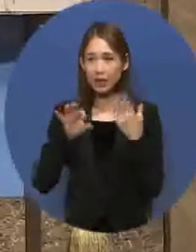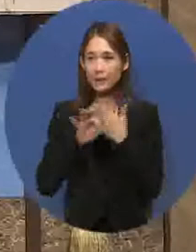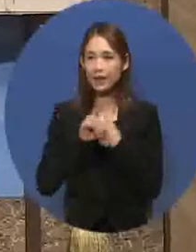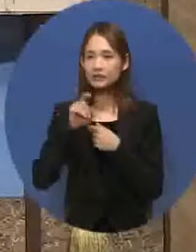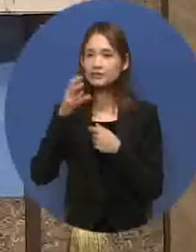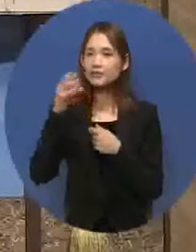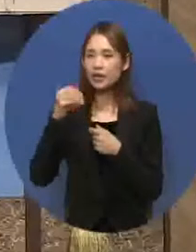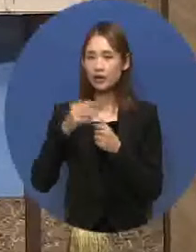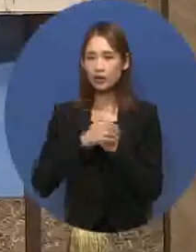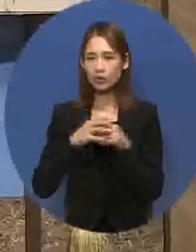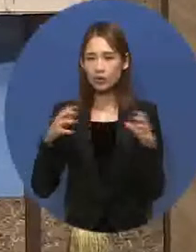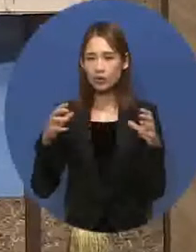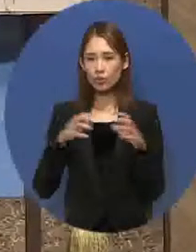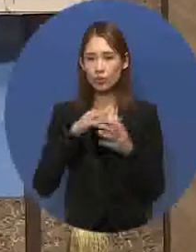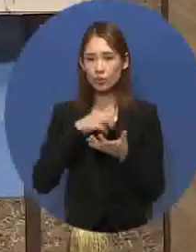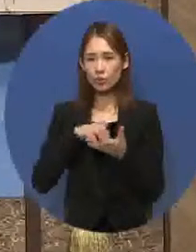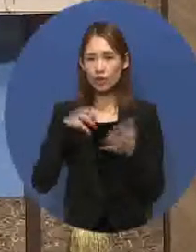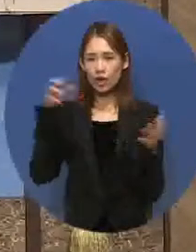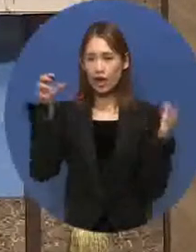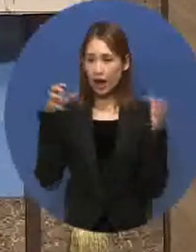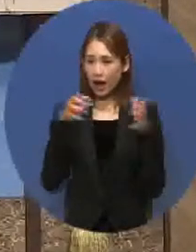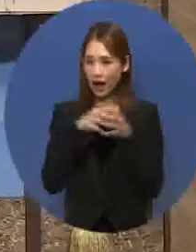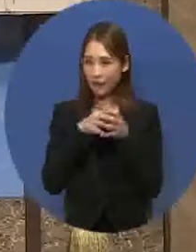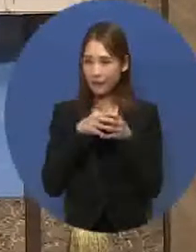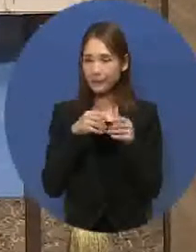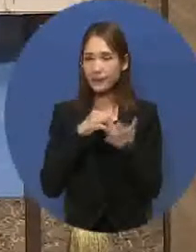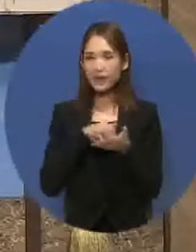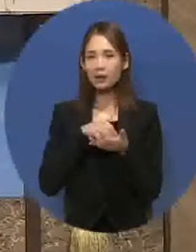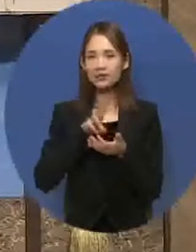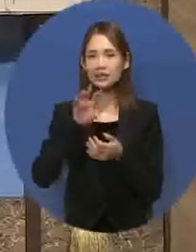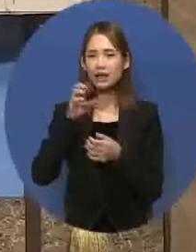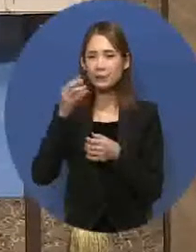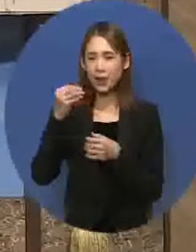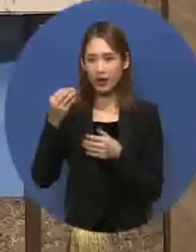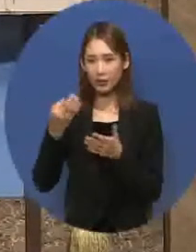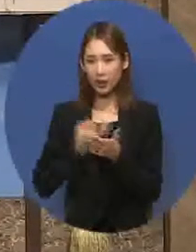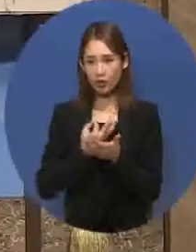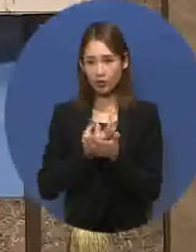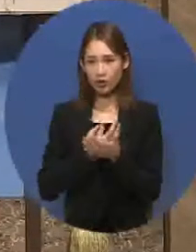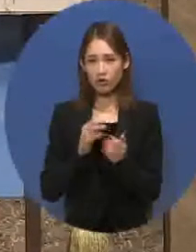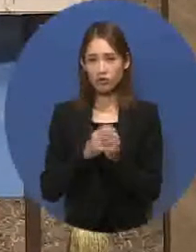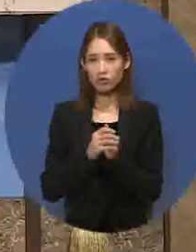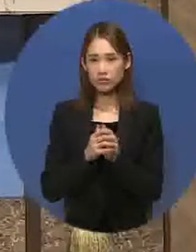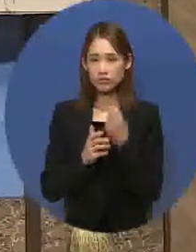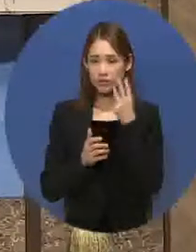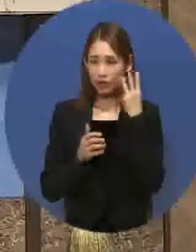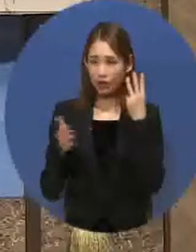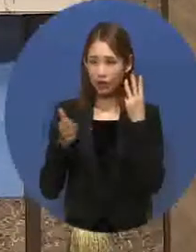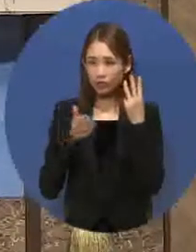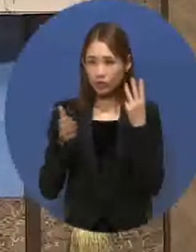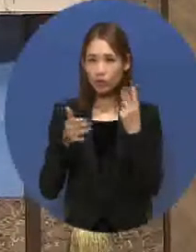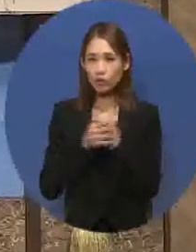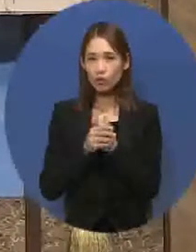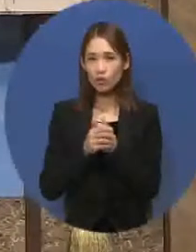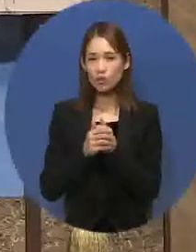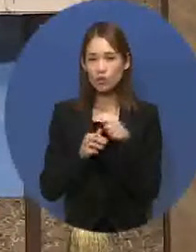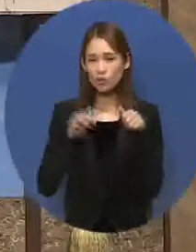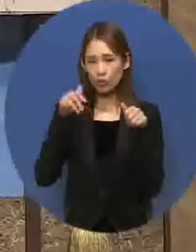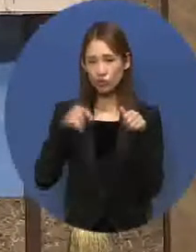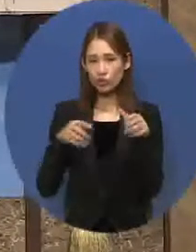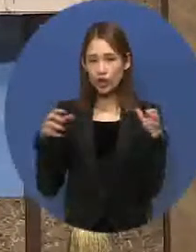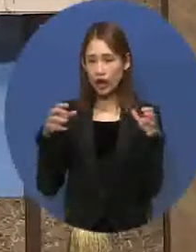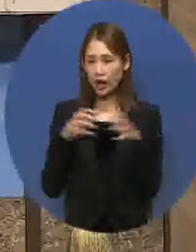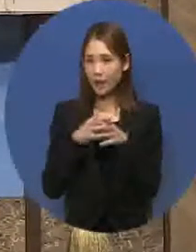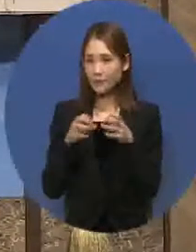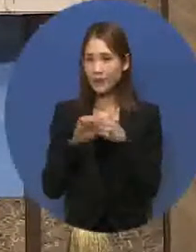예. 통상적으로 4주니까 48만원, 또 한 석 달 정도는 5주가 들었으니까 60만원,